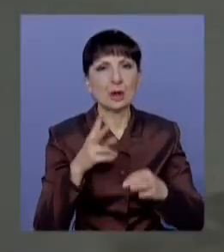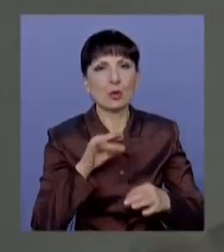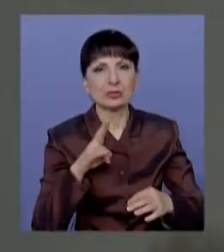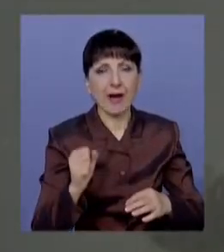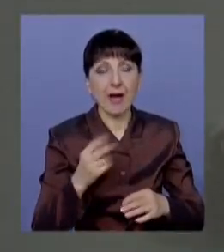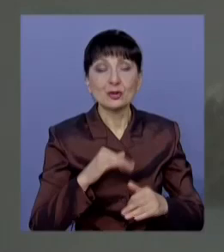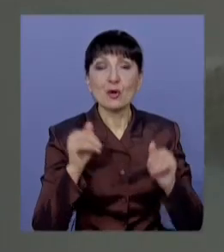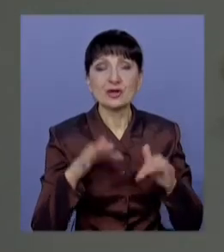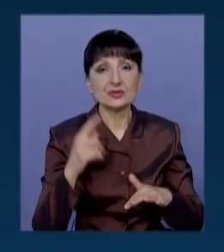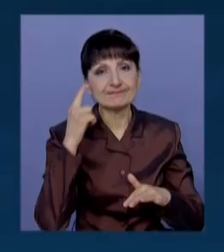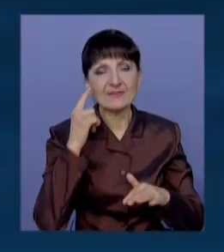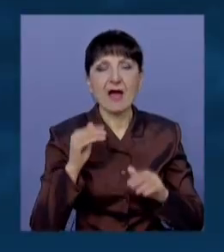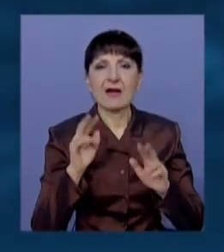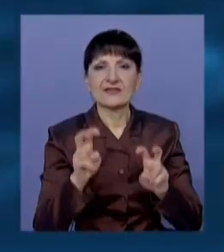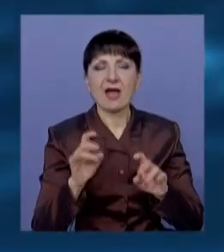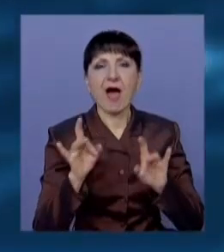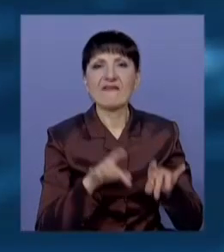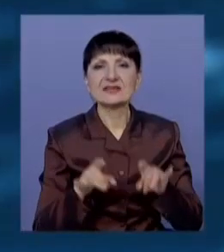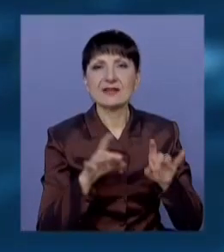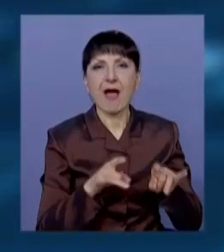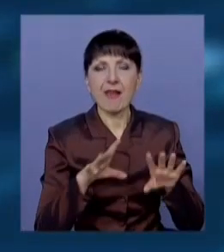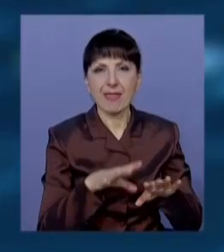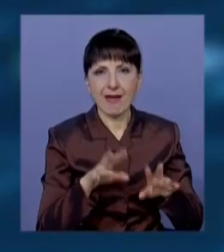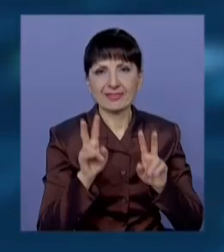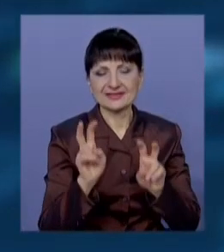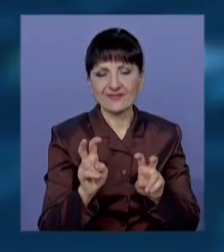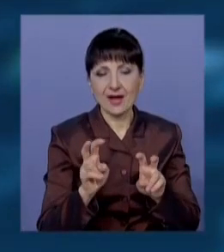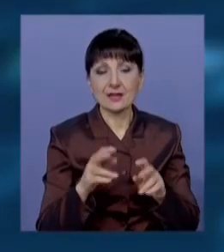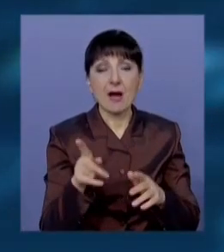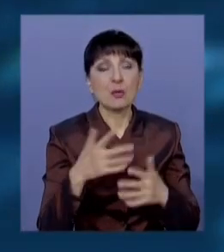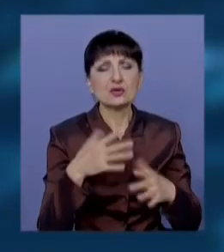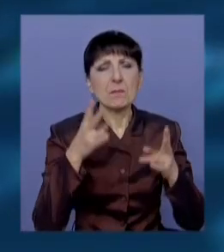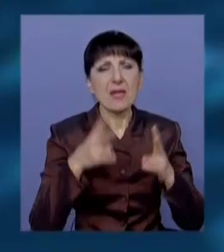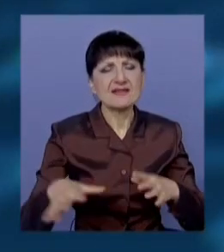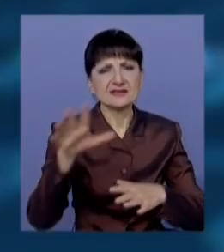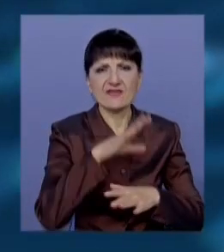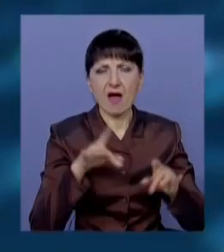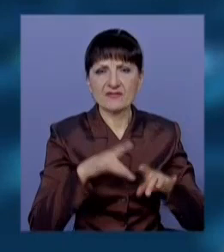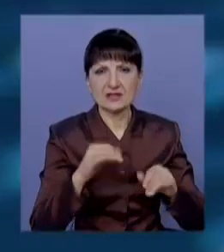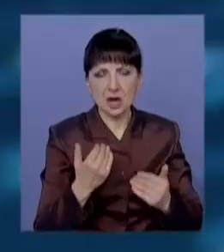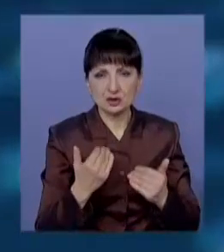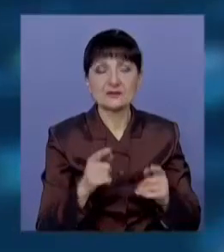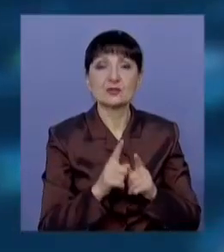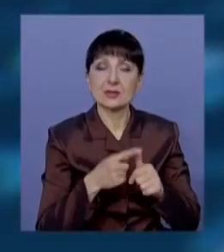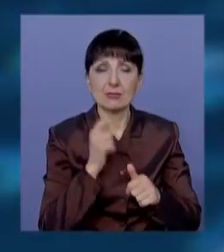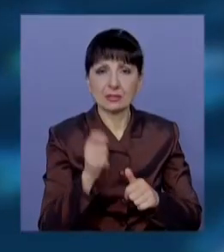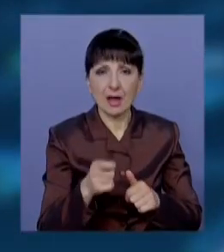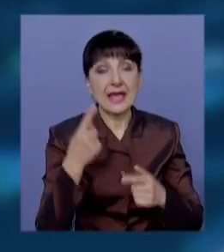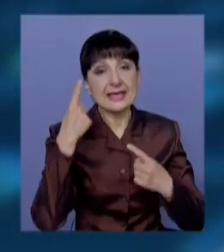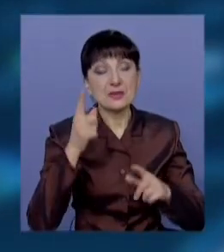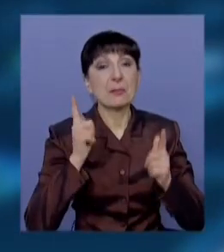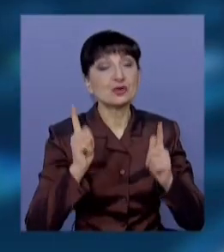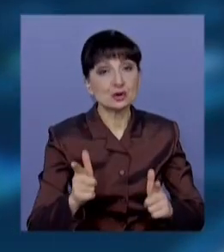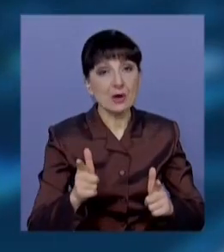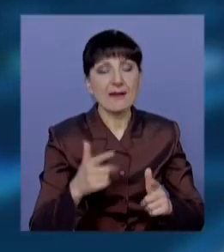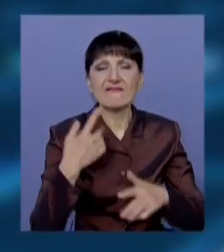решили выбрать имя Австралия. Как символ новой жизни, несмотря на масштабное бедствие, охватившее некогда зеленый континент. Такую идею поддержали в